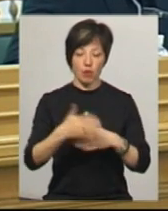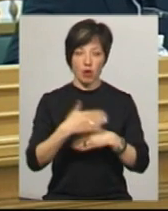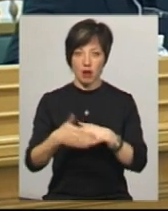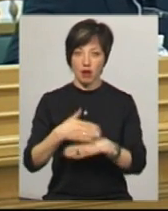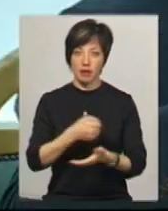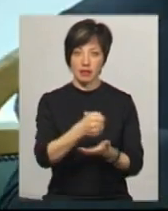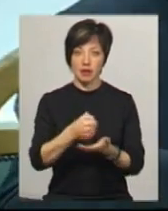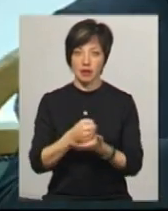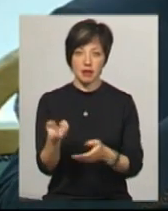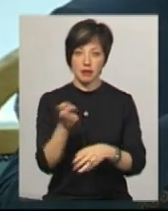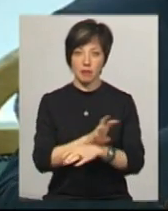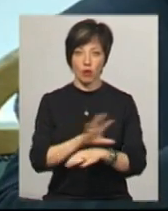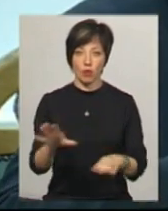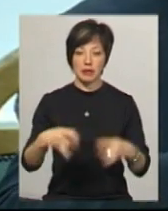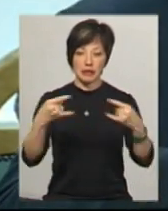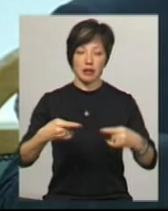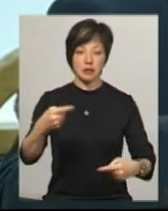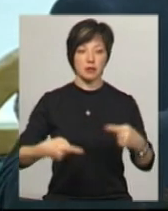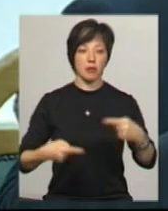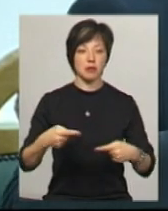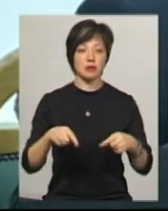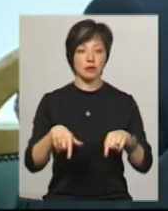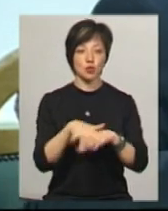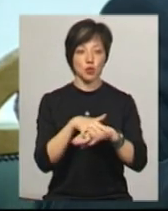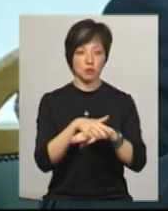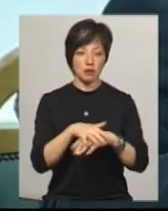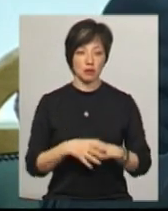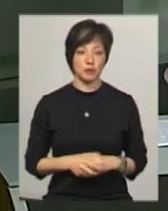у президенти, які не приходять на теледебати в студію Суспільного.